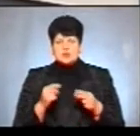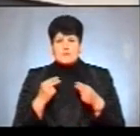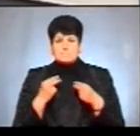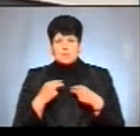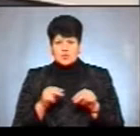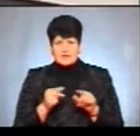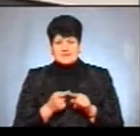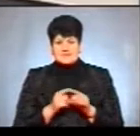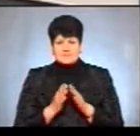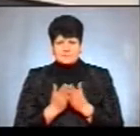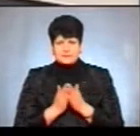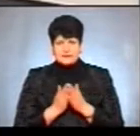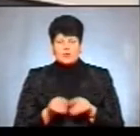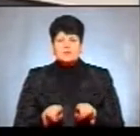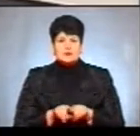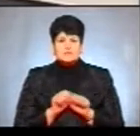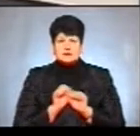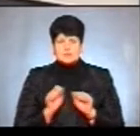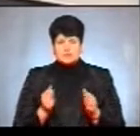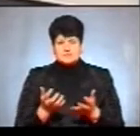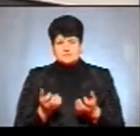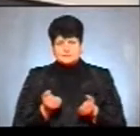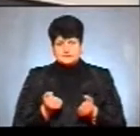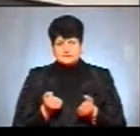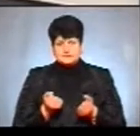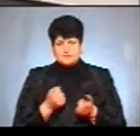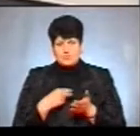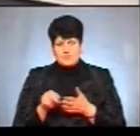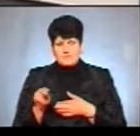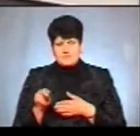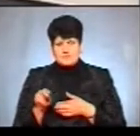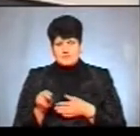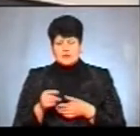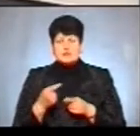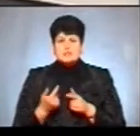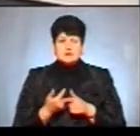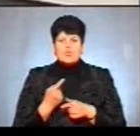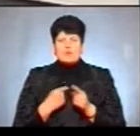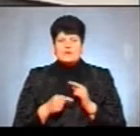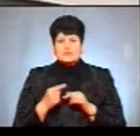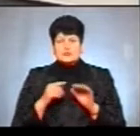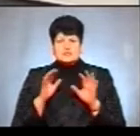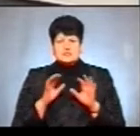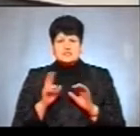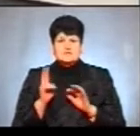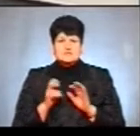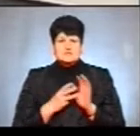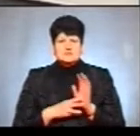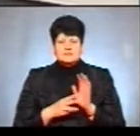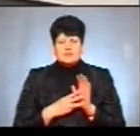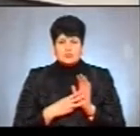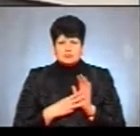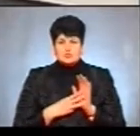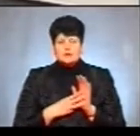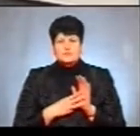продавати ці червонокнижні рослини, так і не можна їх набувати. Знову вертаюсь до цієї статті, частини 2 статті 88, приміткою